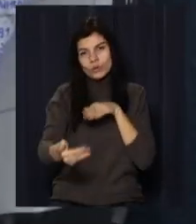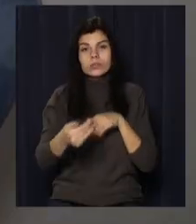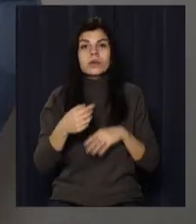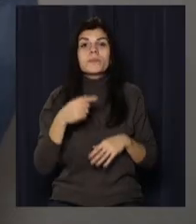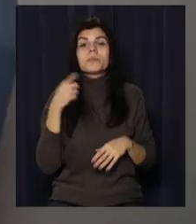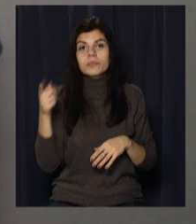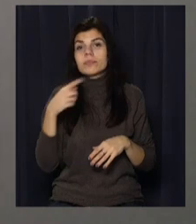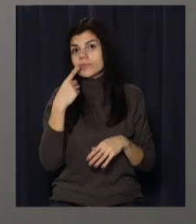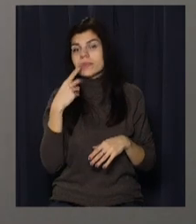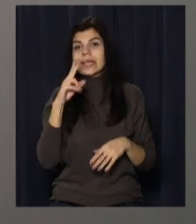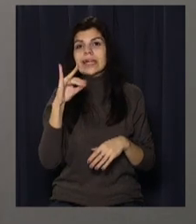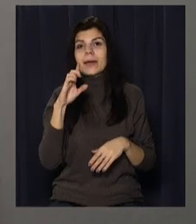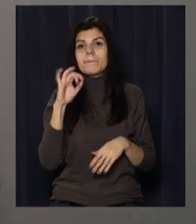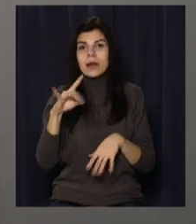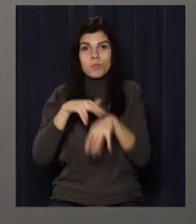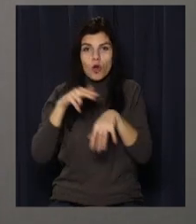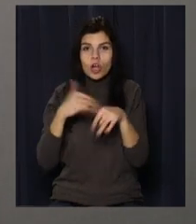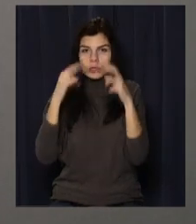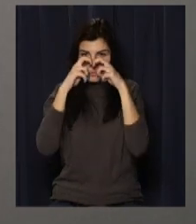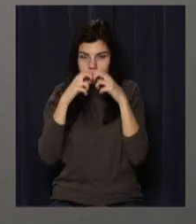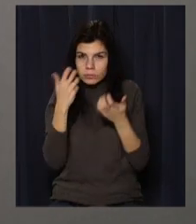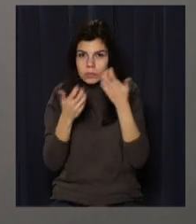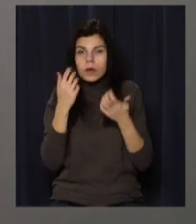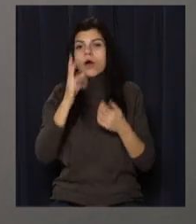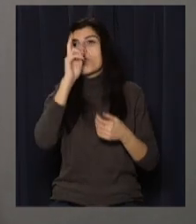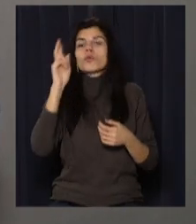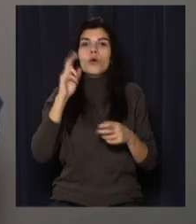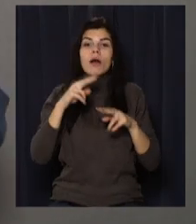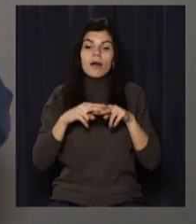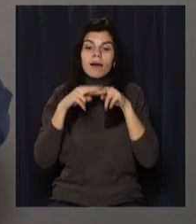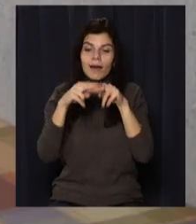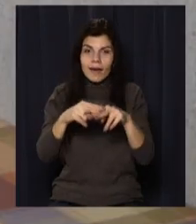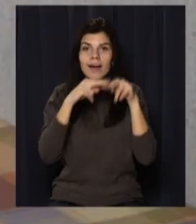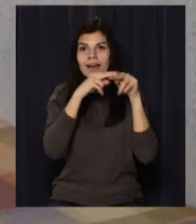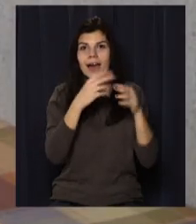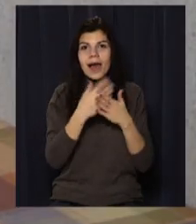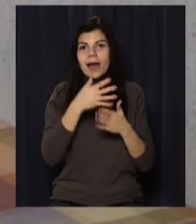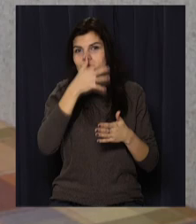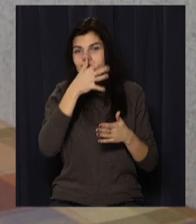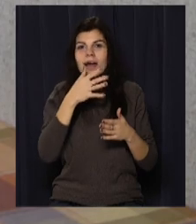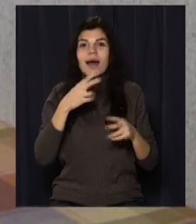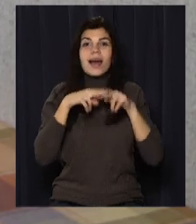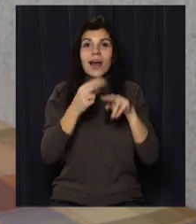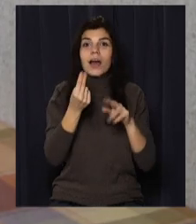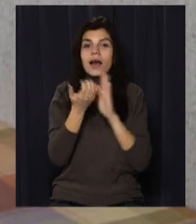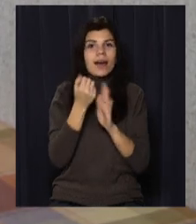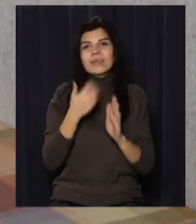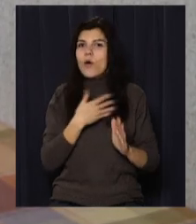відстежуватимуть перекази з кожної картки в межах програми «Є-підтримка». Транзакції перевірятимуть, щоб уникнути